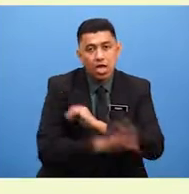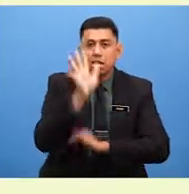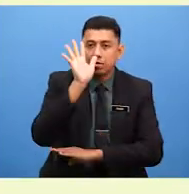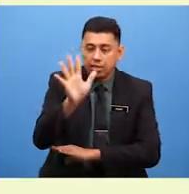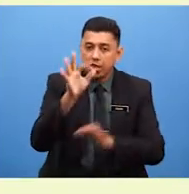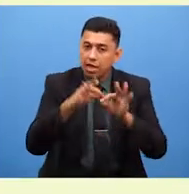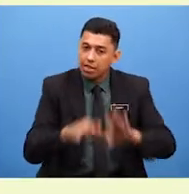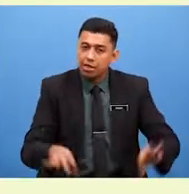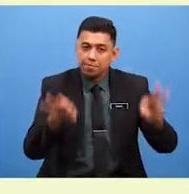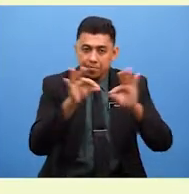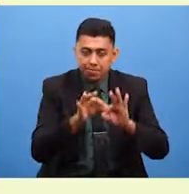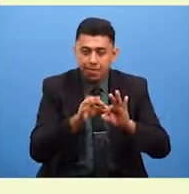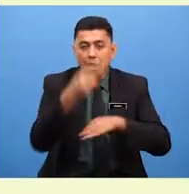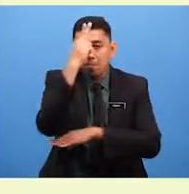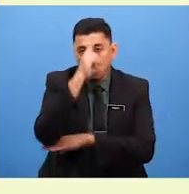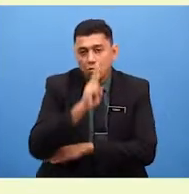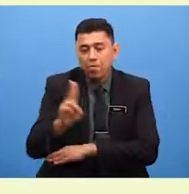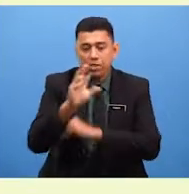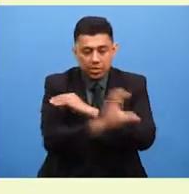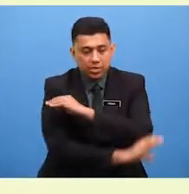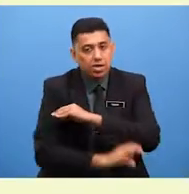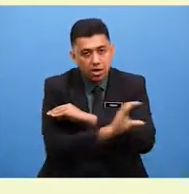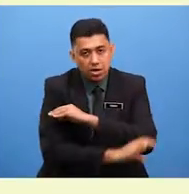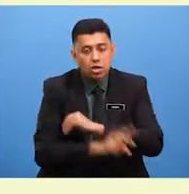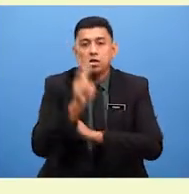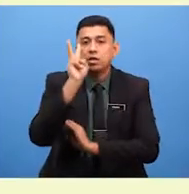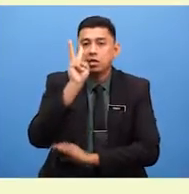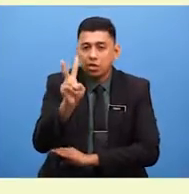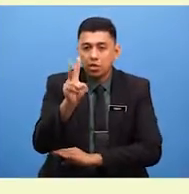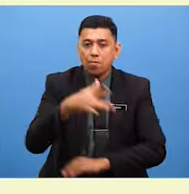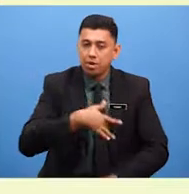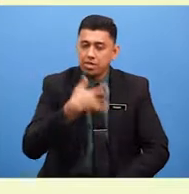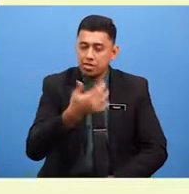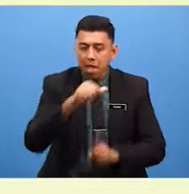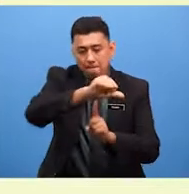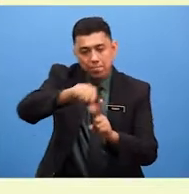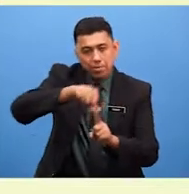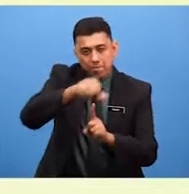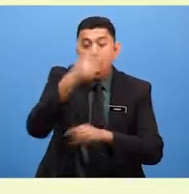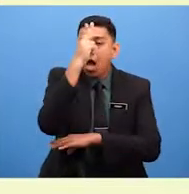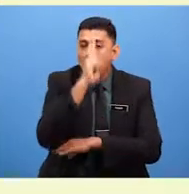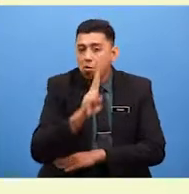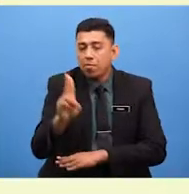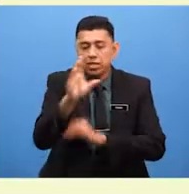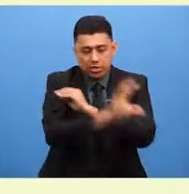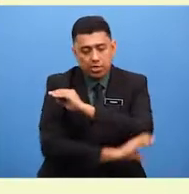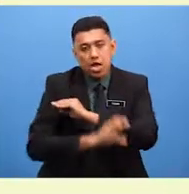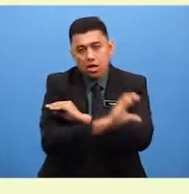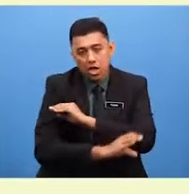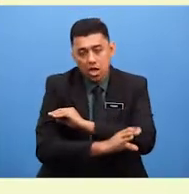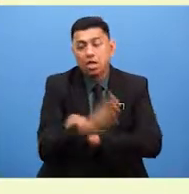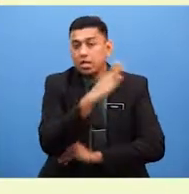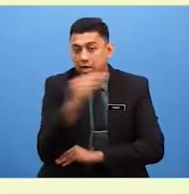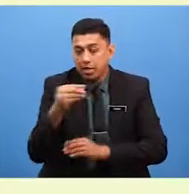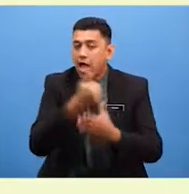5 kepentingan menghormati negara, 2 perasaan apabila menghormati negara